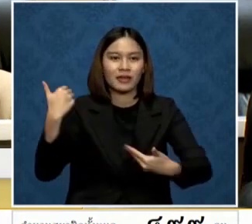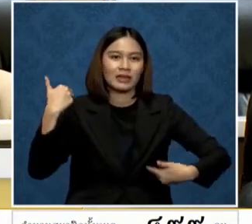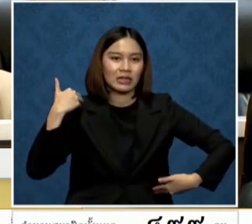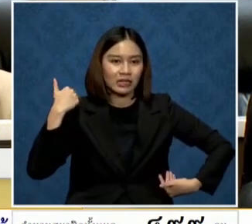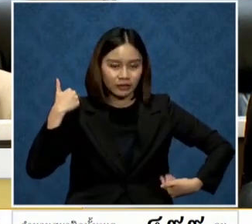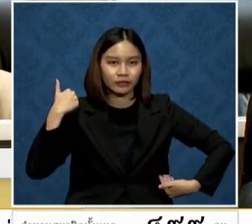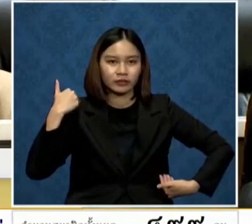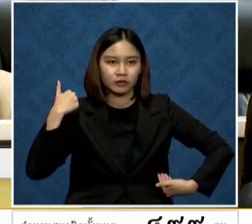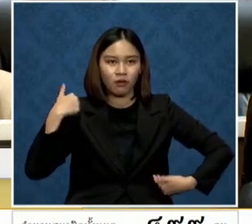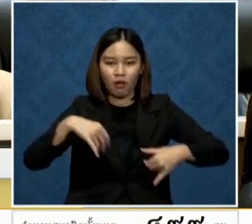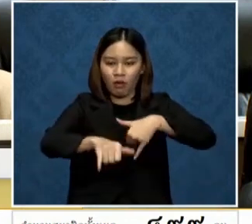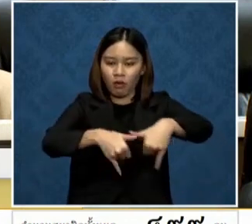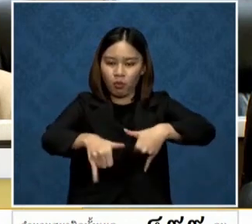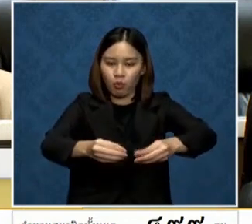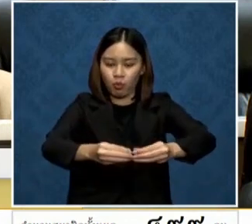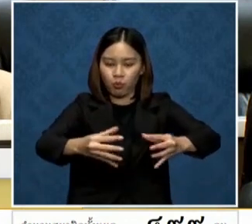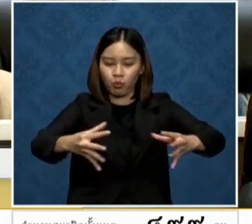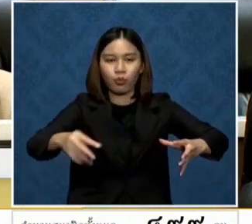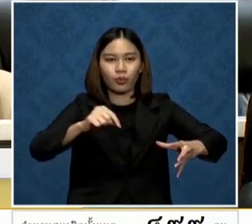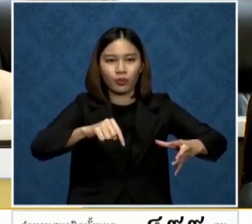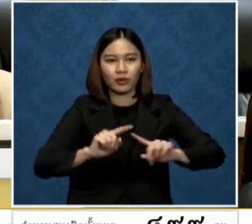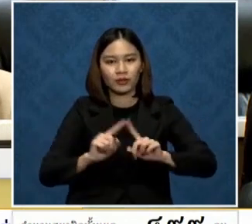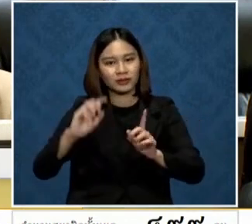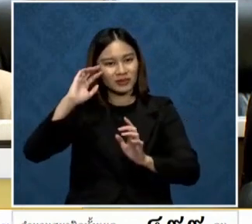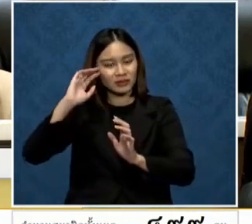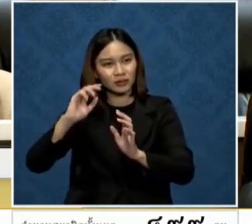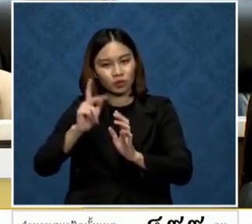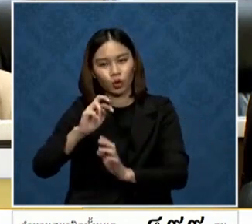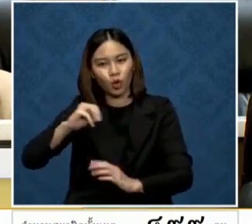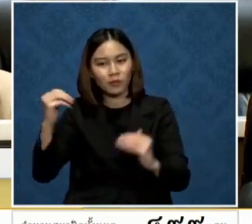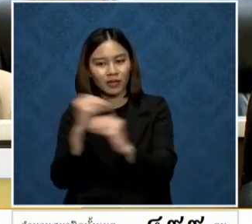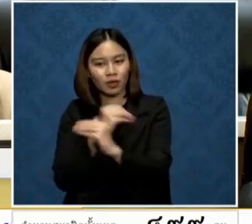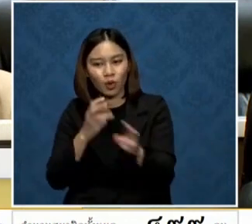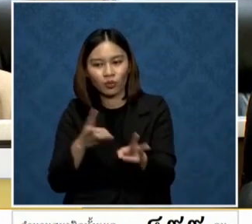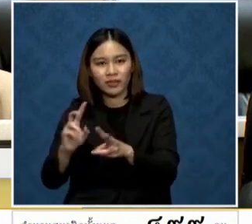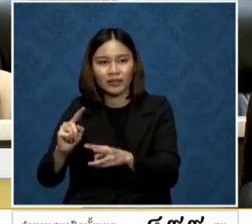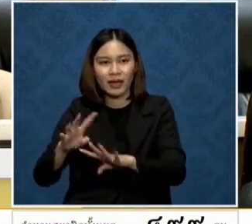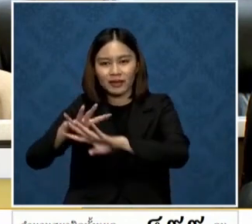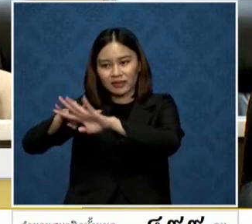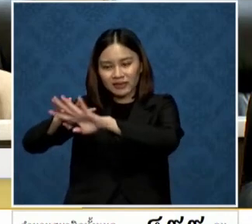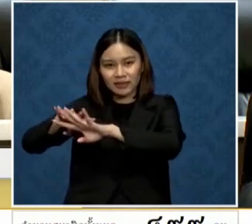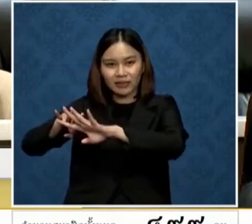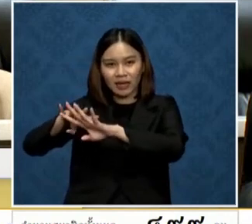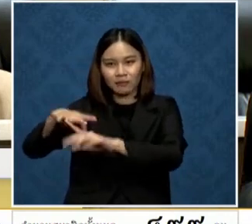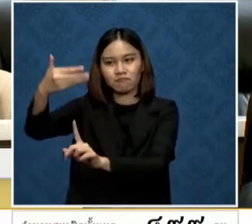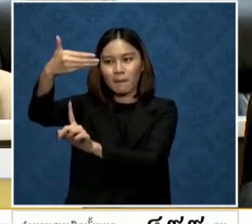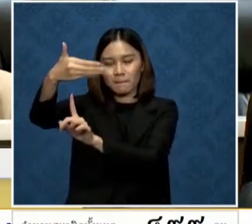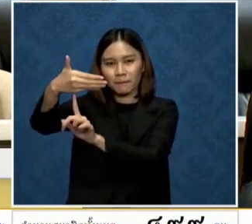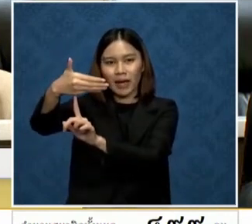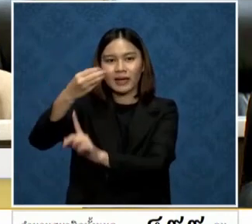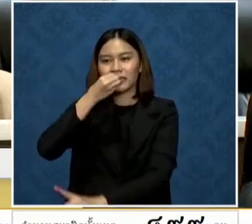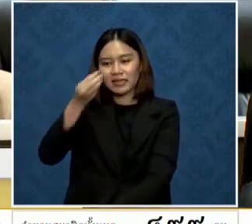ริงมากแต่ทางกรมทางหลวงก็ใช้วิธีกั้นไม่ให้คนลงแล้วก็เขียนป้ายห้ามให้